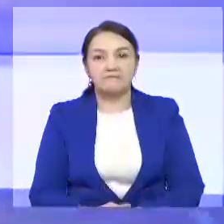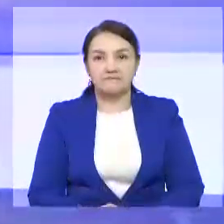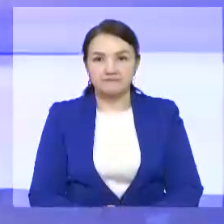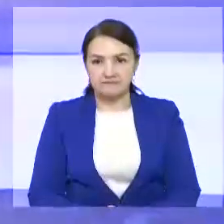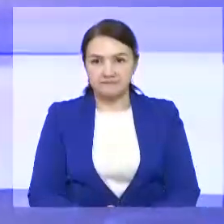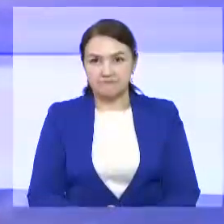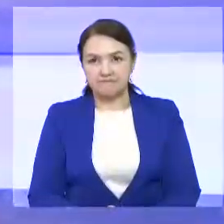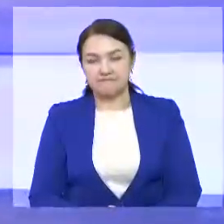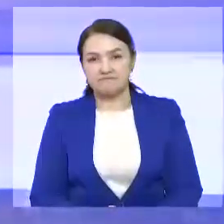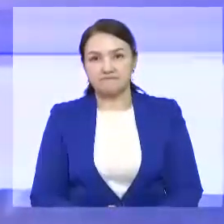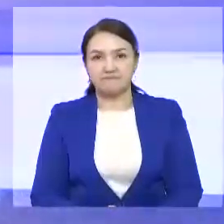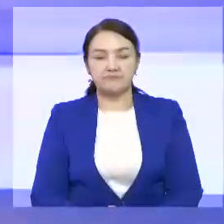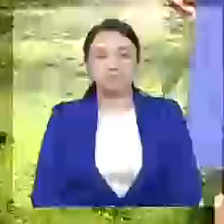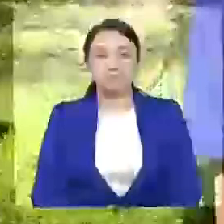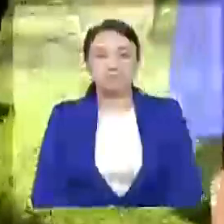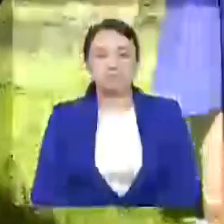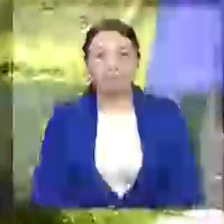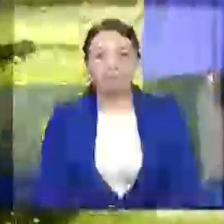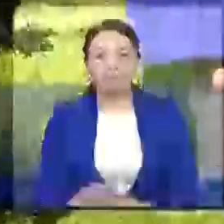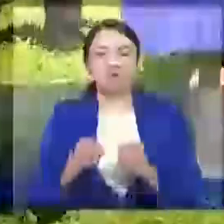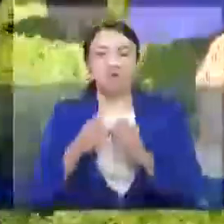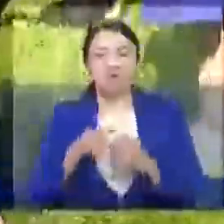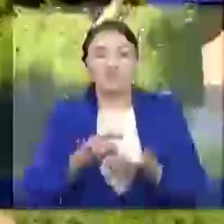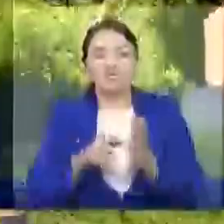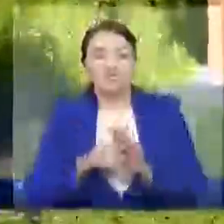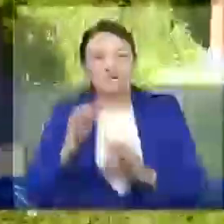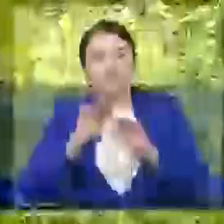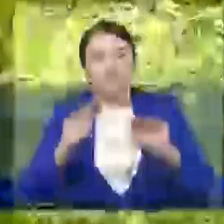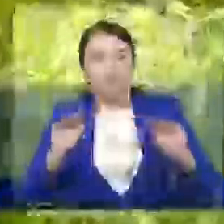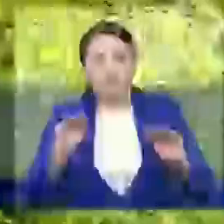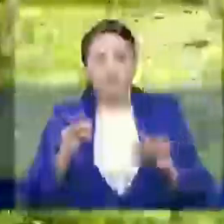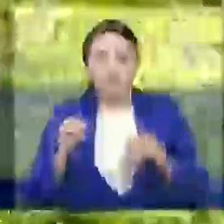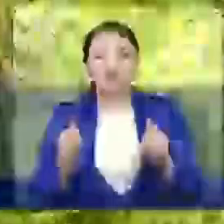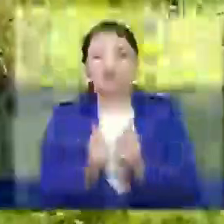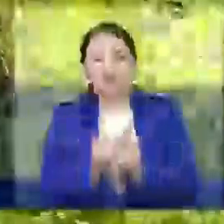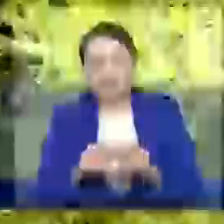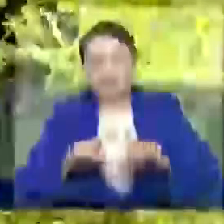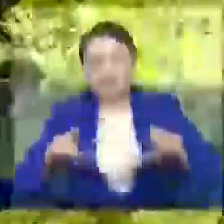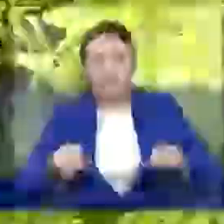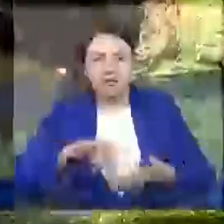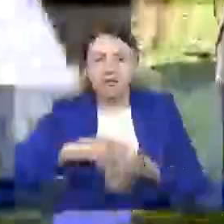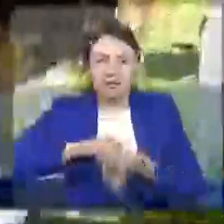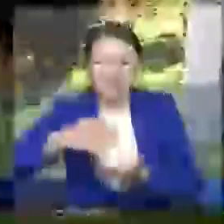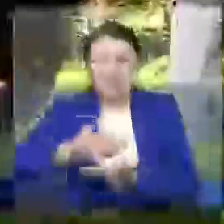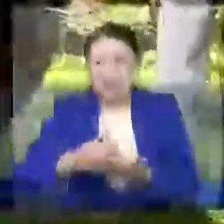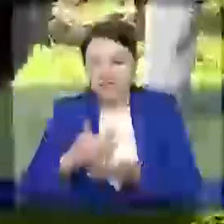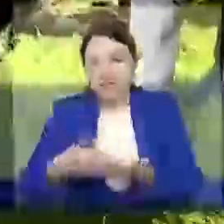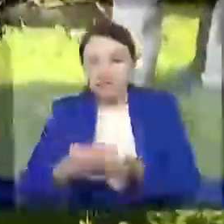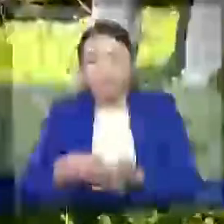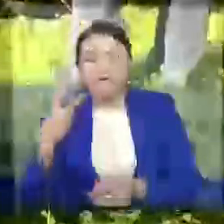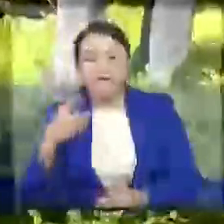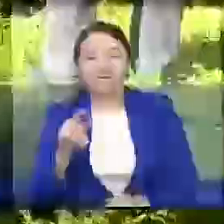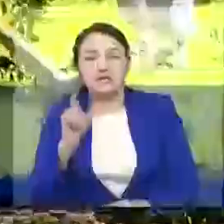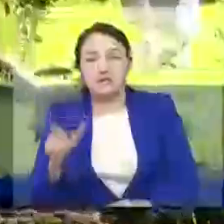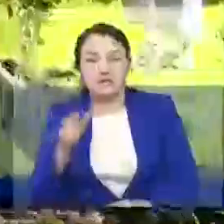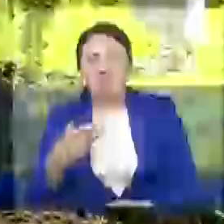тілші бейнематериалында. 11-ші сынып оқушылары алдымен мектеп ауласының алдына жер қазды. Одан соң әрбір екі оқушы